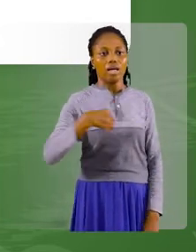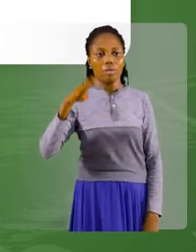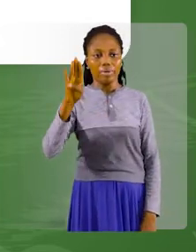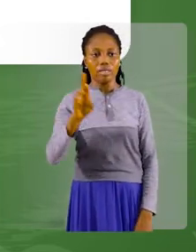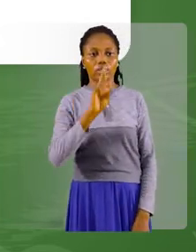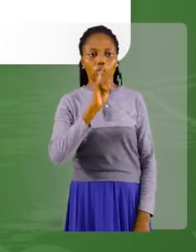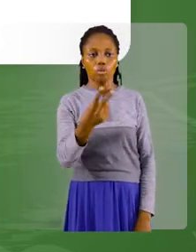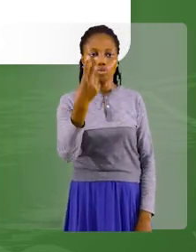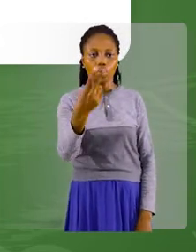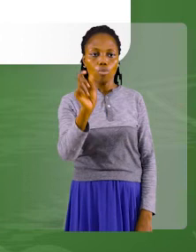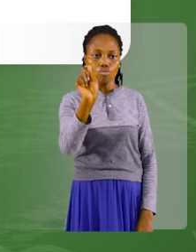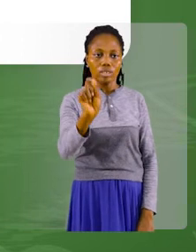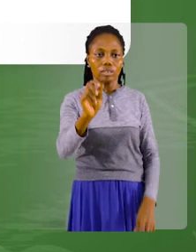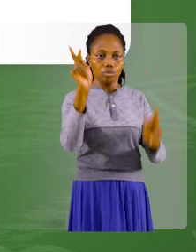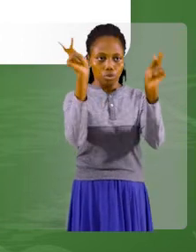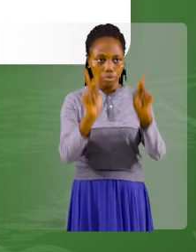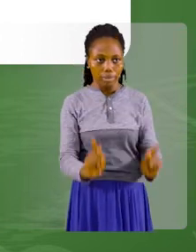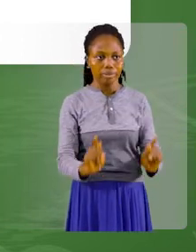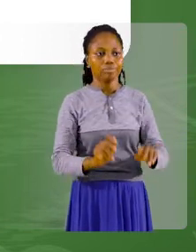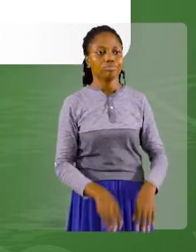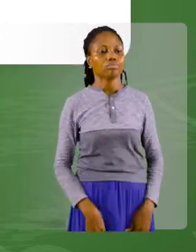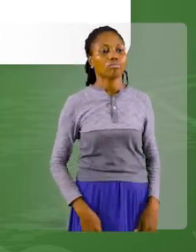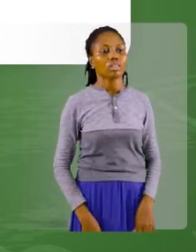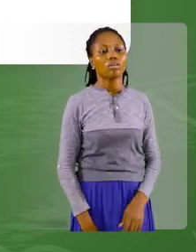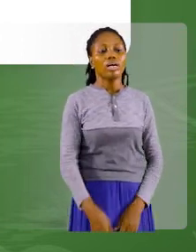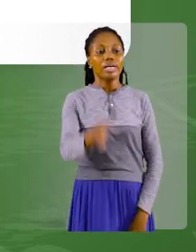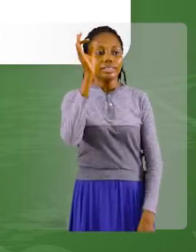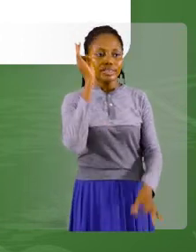A et B sont 2 points du plan.